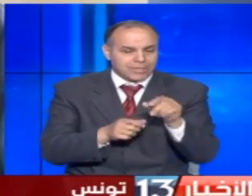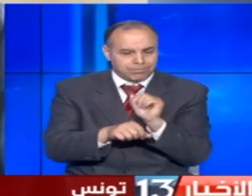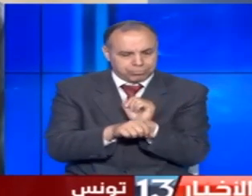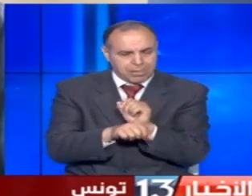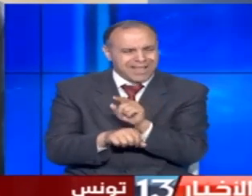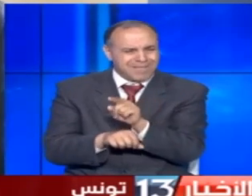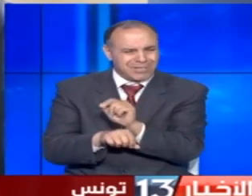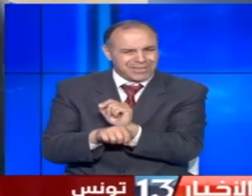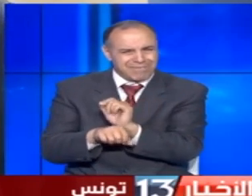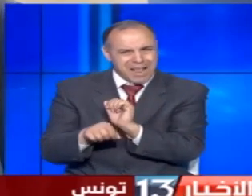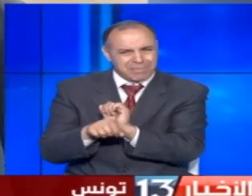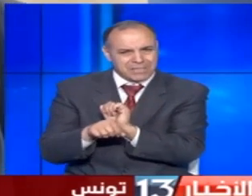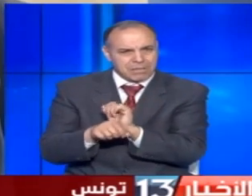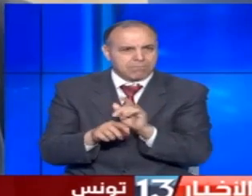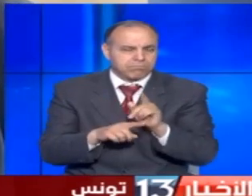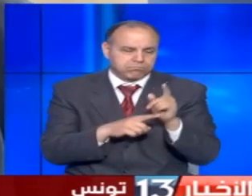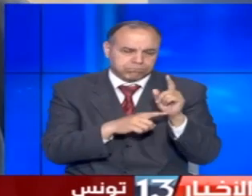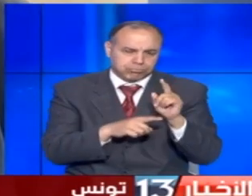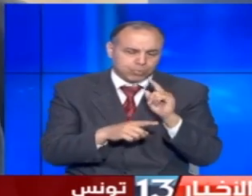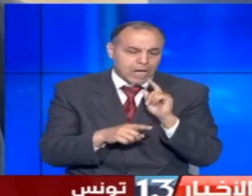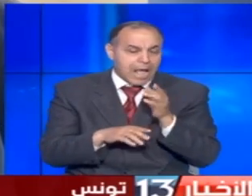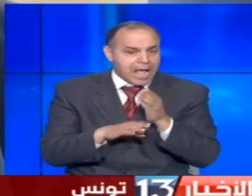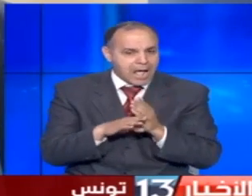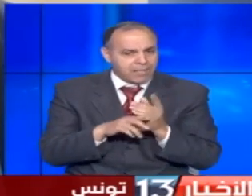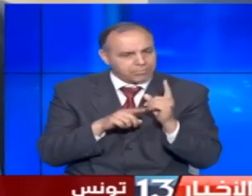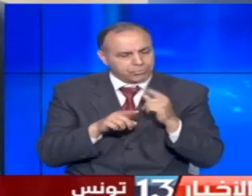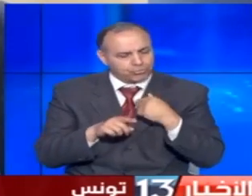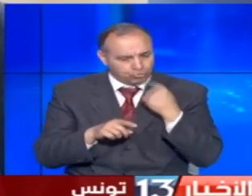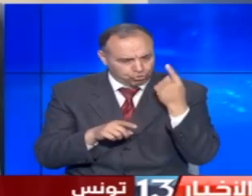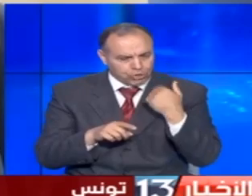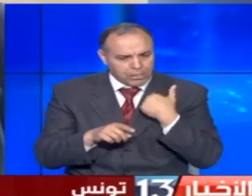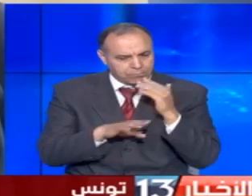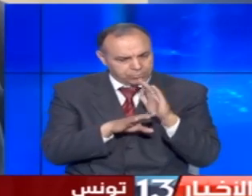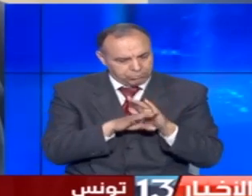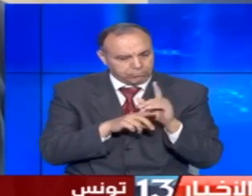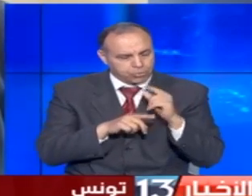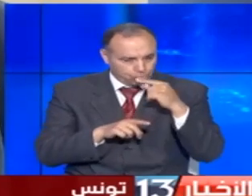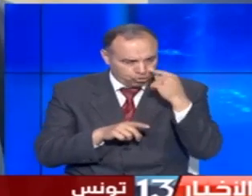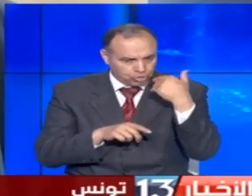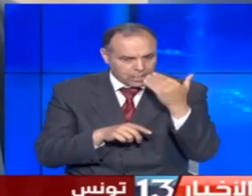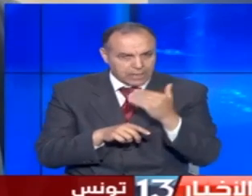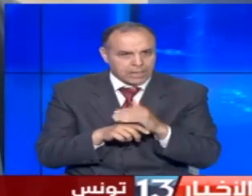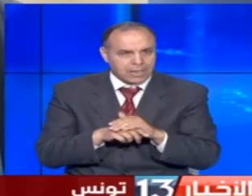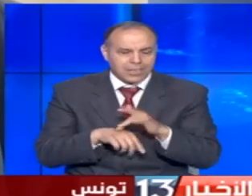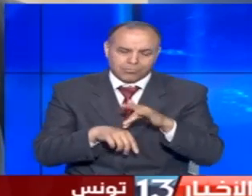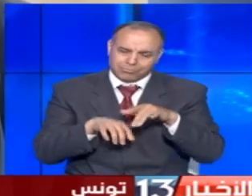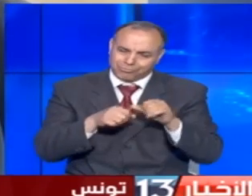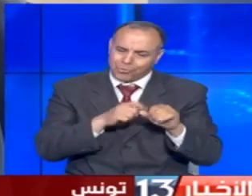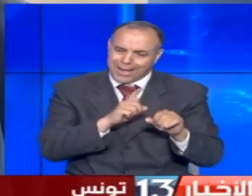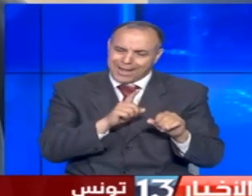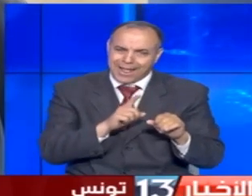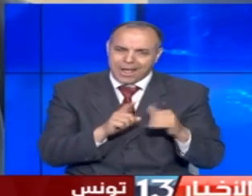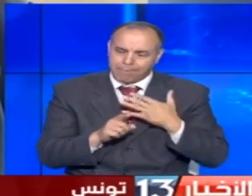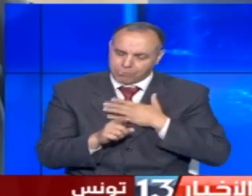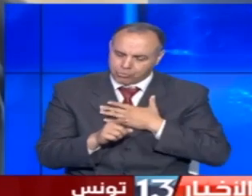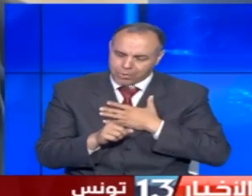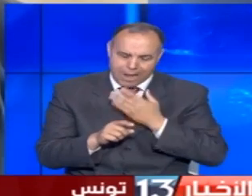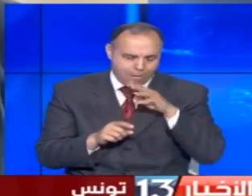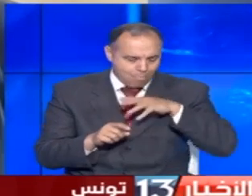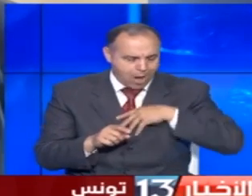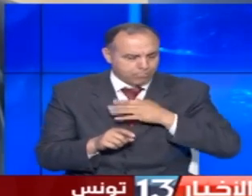هناك من سيتوفر الدفاع مع يكون جاهز للدفاع عليهم وتامين الدفاع عليهم حتى لا يتضرر نحن مسؤولون